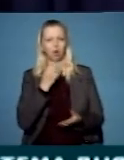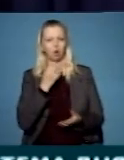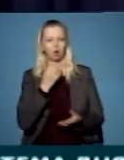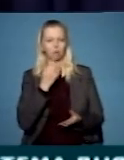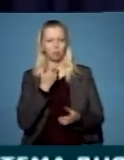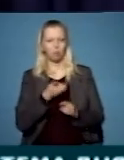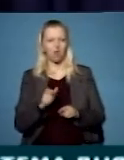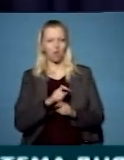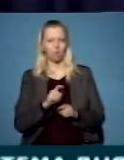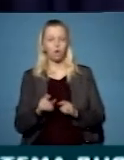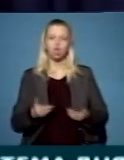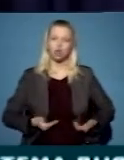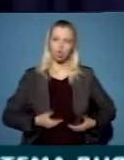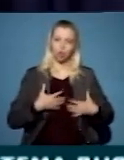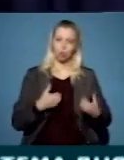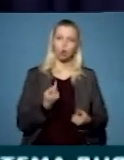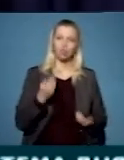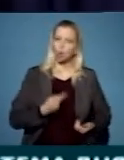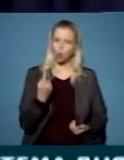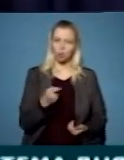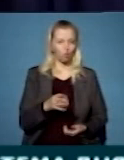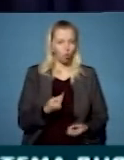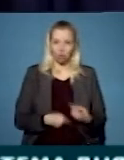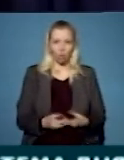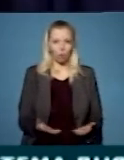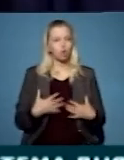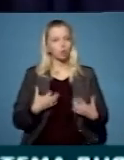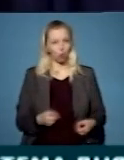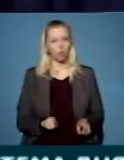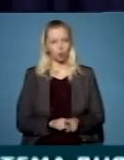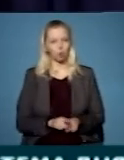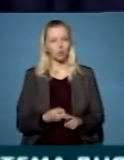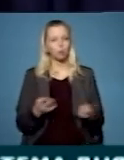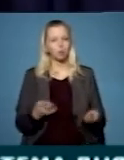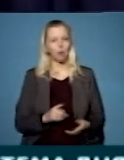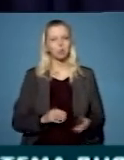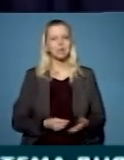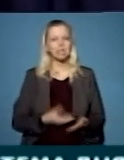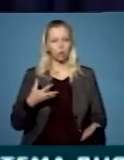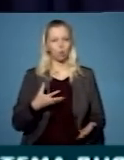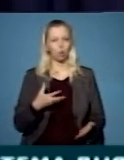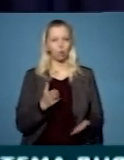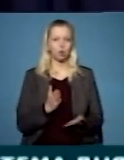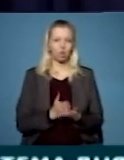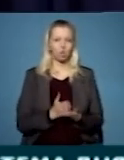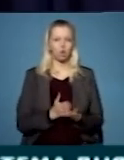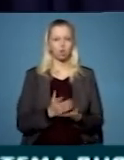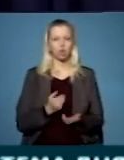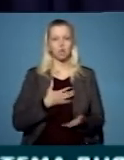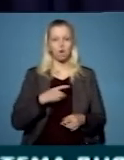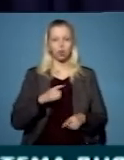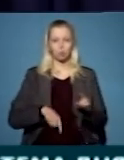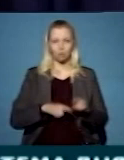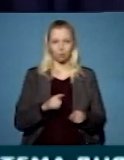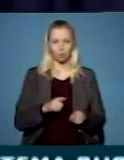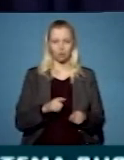а життя і здоров'я, життя одне, тобто його не повернути, здоров'я також. Тобто це потрібно цінувати, воно належить ще нашим близьким. От,